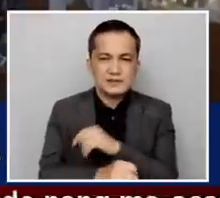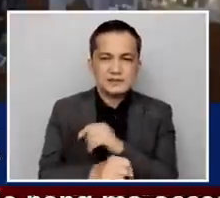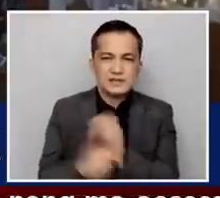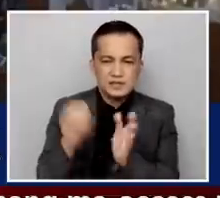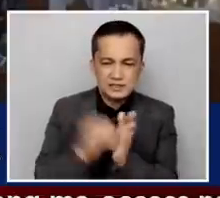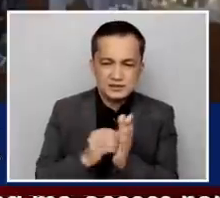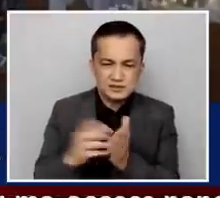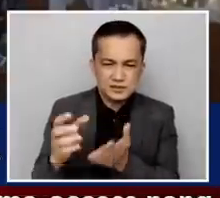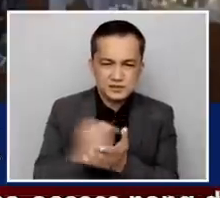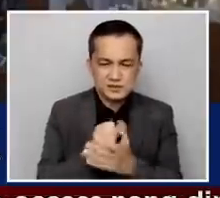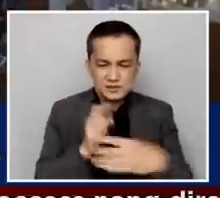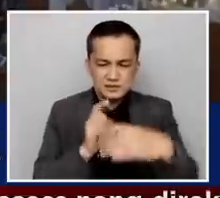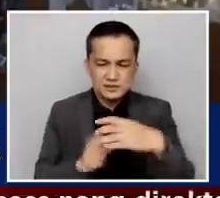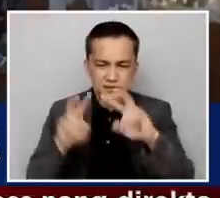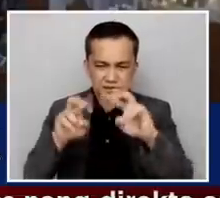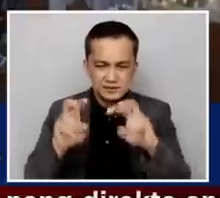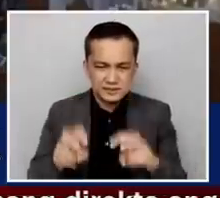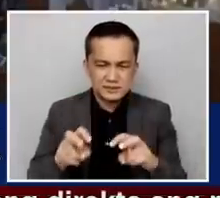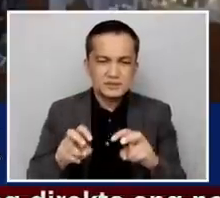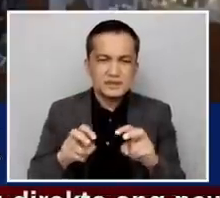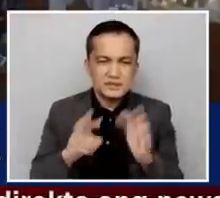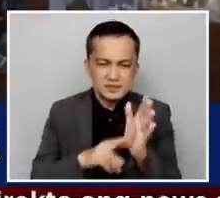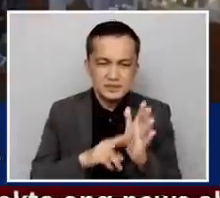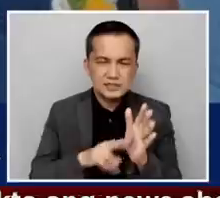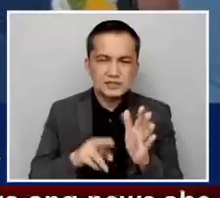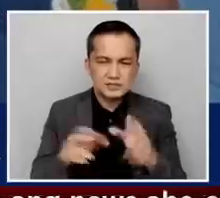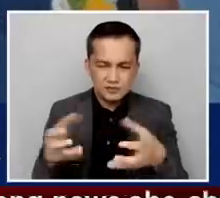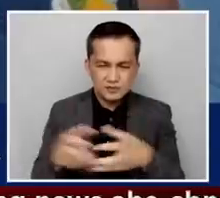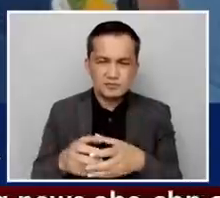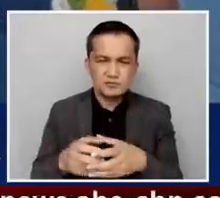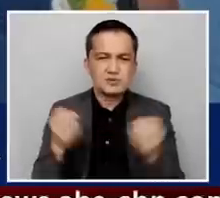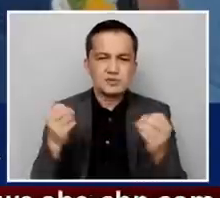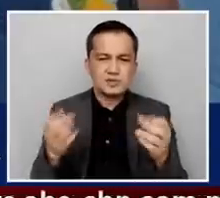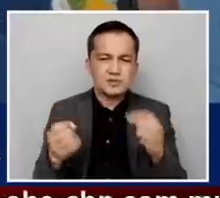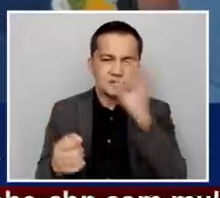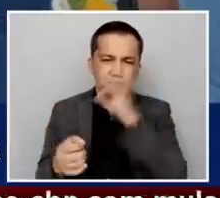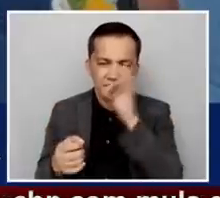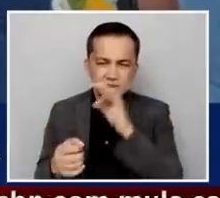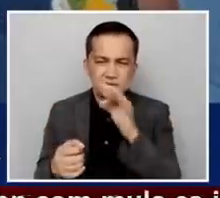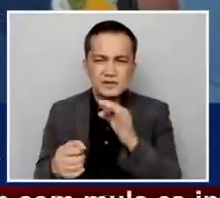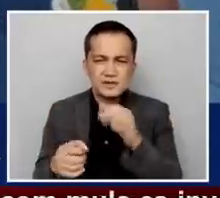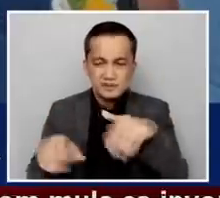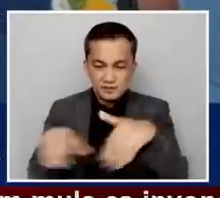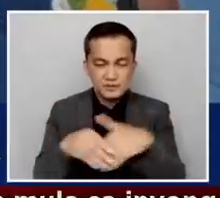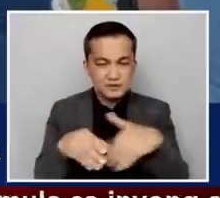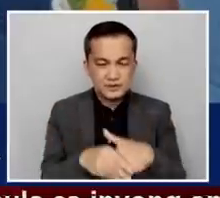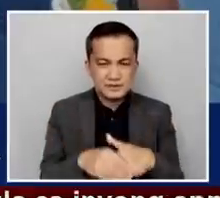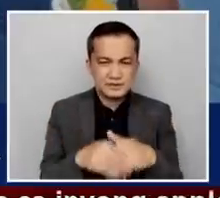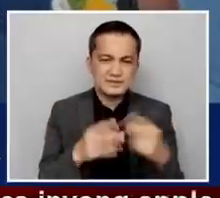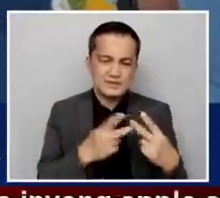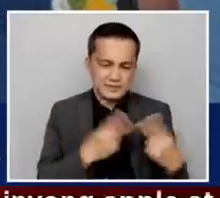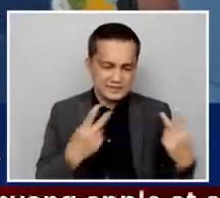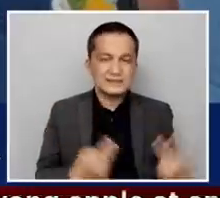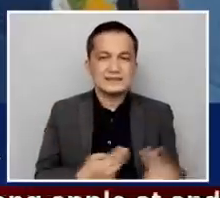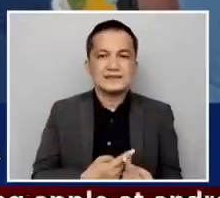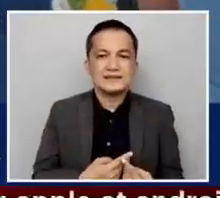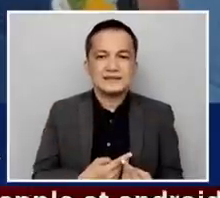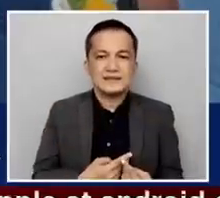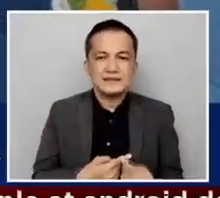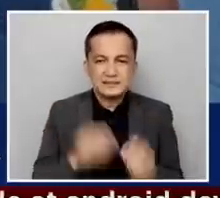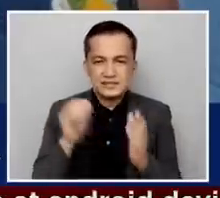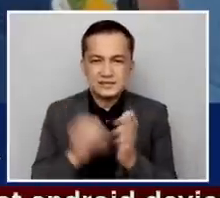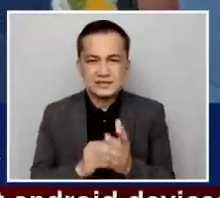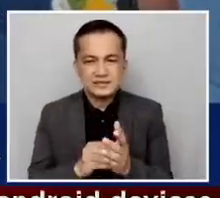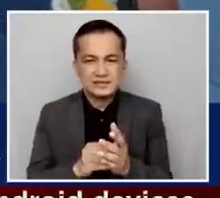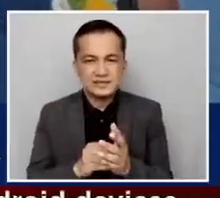ABS-CBN Investigative and Research Group, libo-libong mga Pinoy ang nagpapakasal tuwing Valentine's Day. Sa tala ng